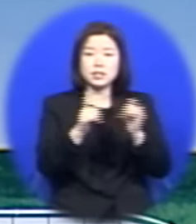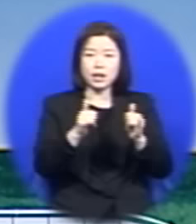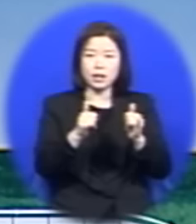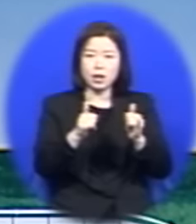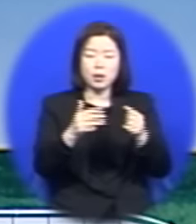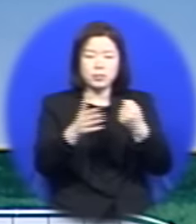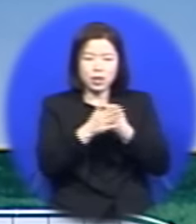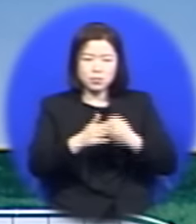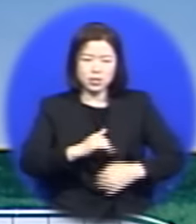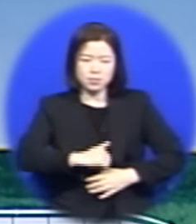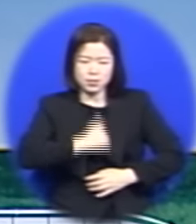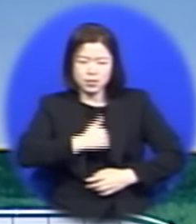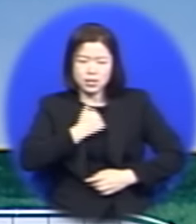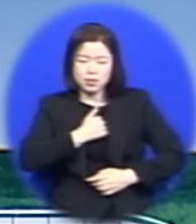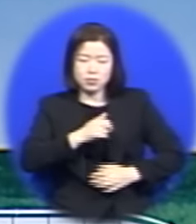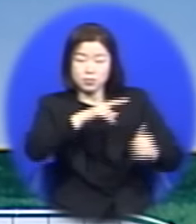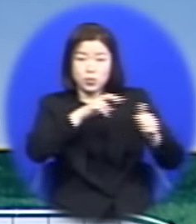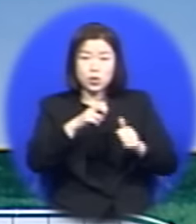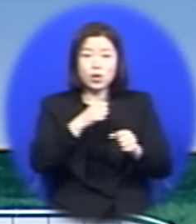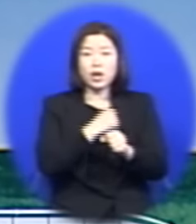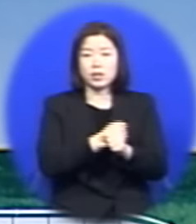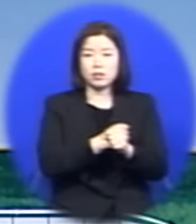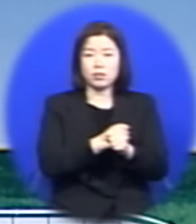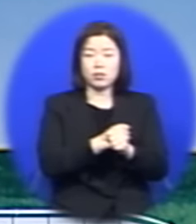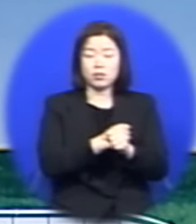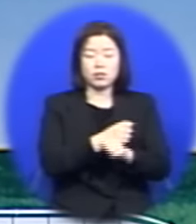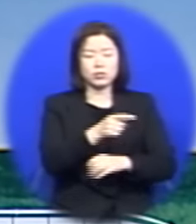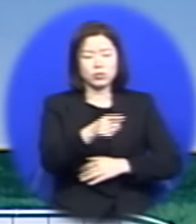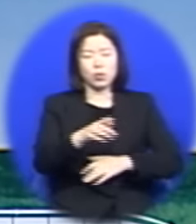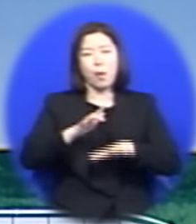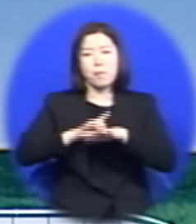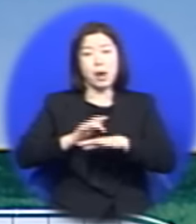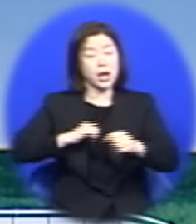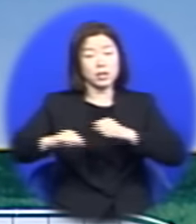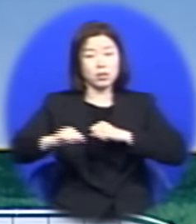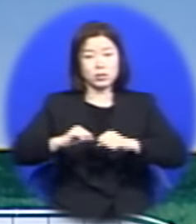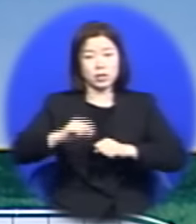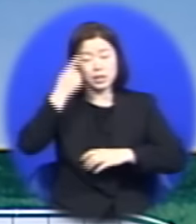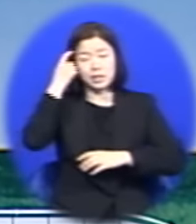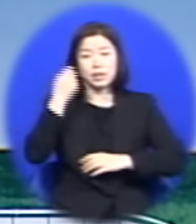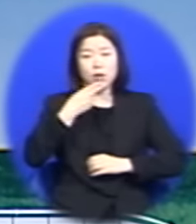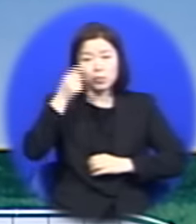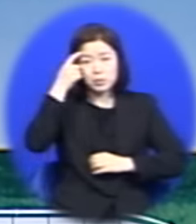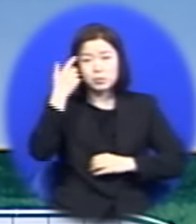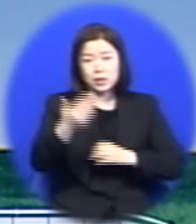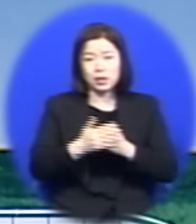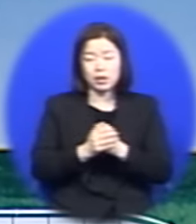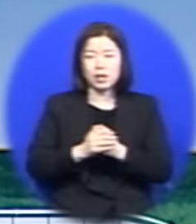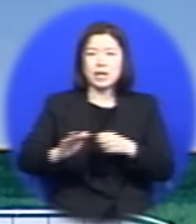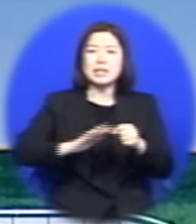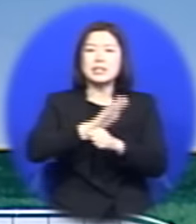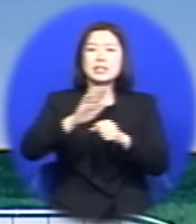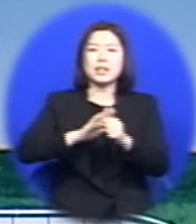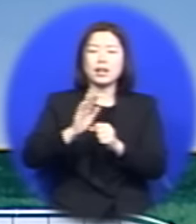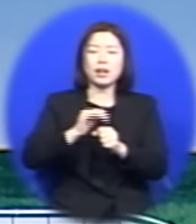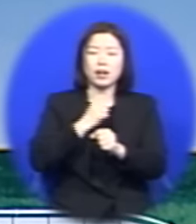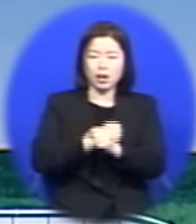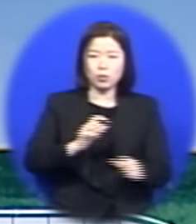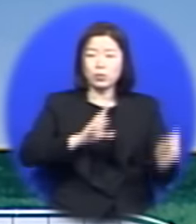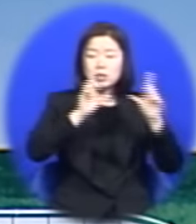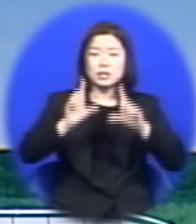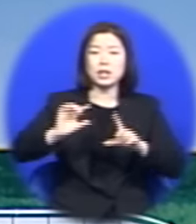분을 내는 것, 마귀 역사라고 느껴지지 않습니까? 사랑하고 살아야 될 사람을 오히려 미워하게